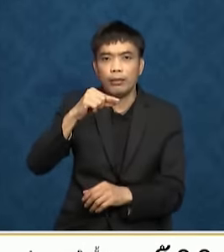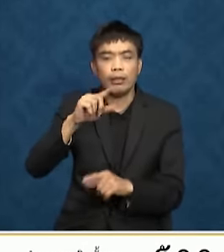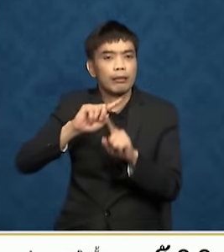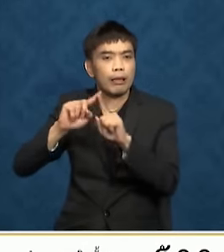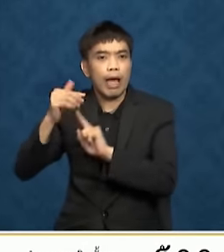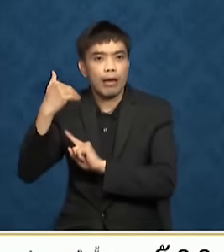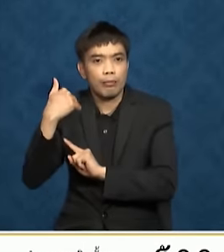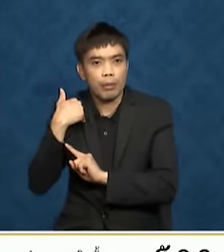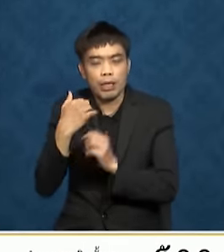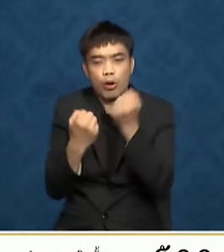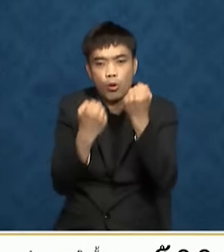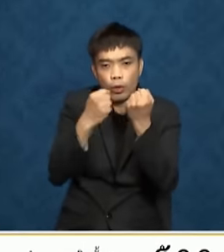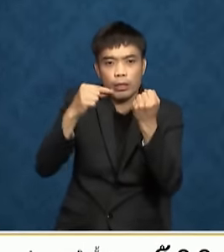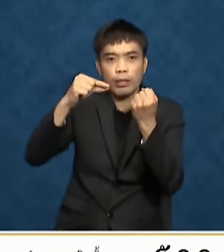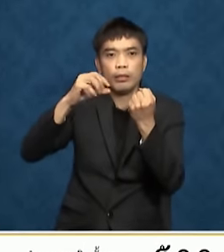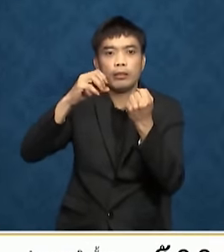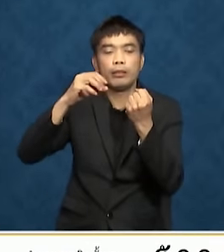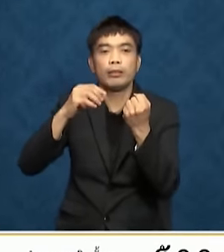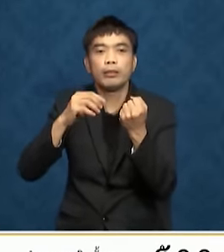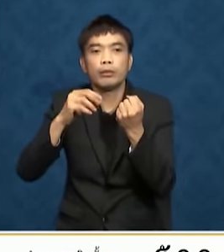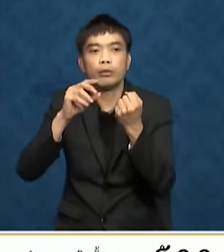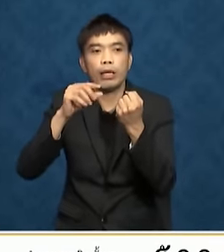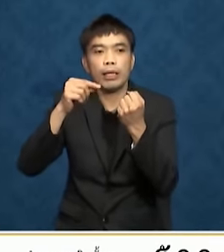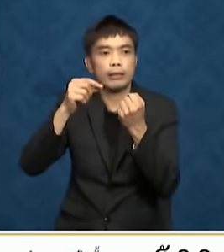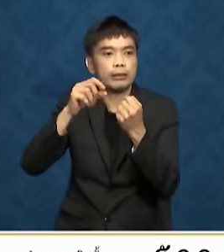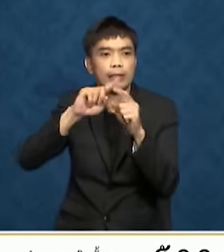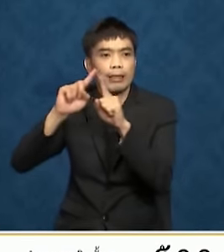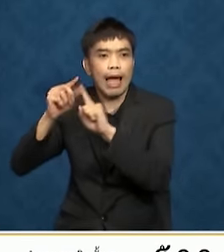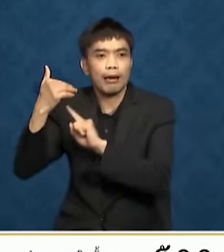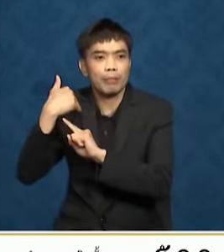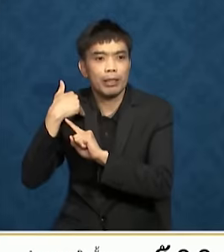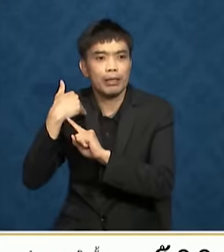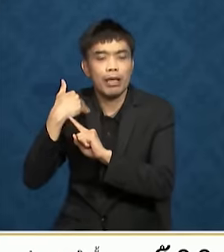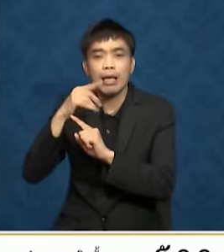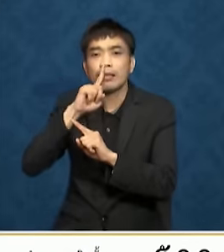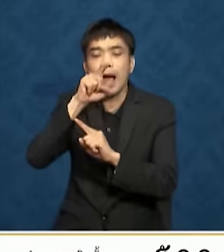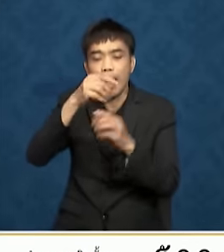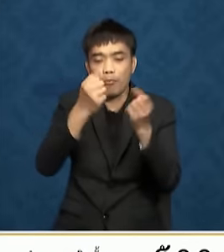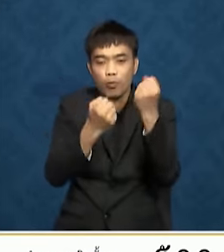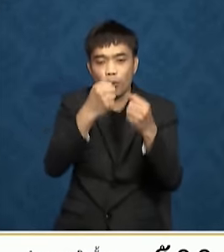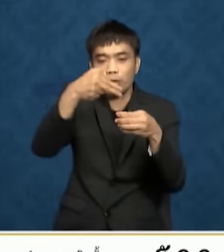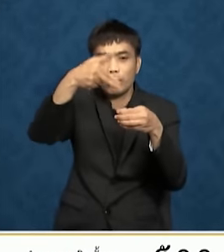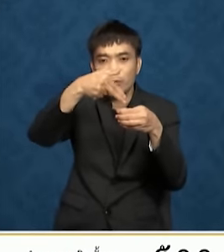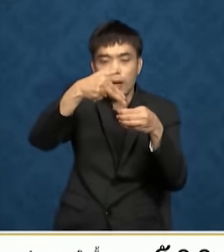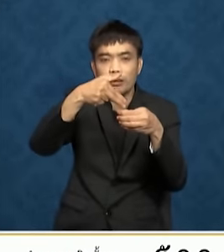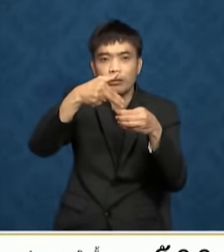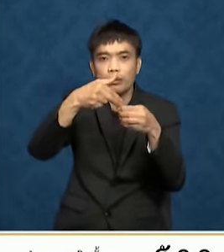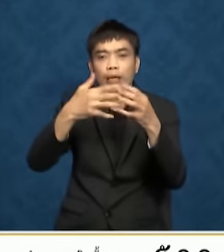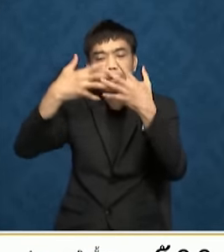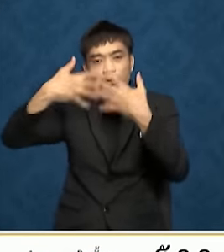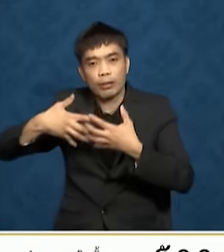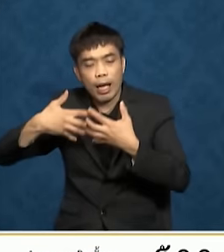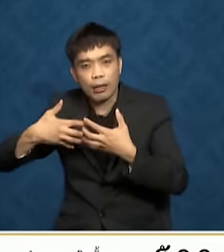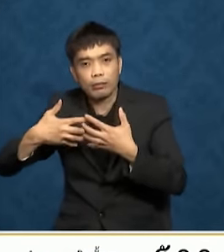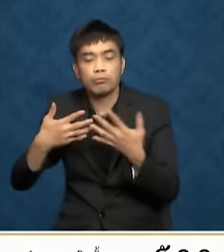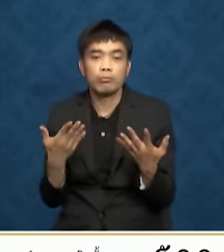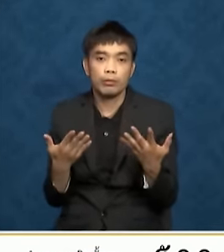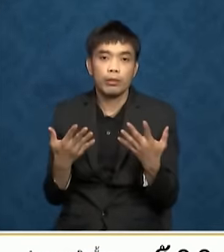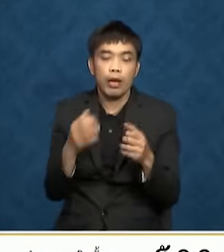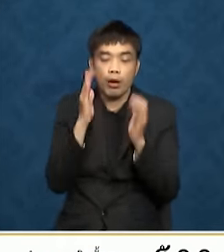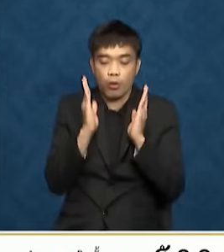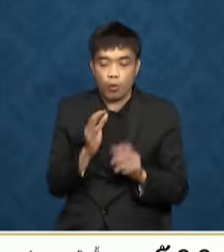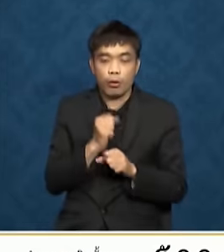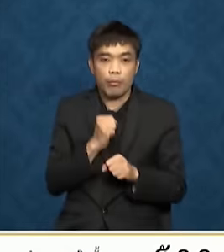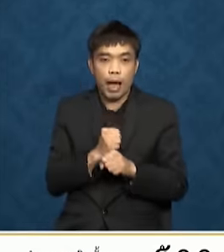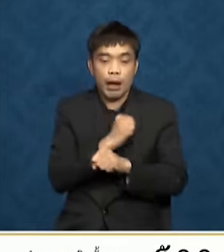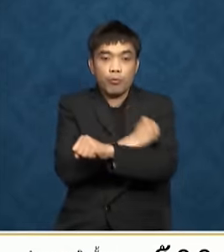ด้วยเนี่ยลดภาษีให้เา้าด้วยเนี่ยทำให้สรรพสามิตรมันหายไปแล้วด้วยเนี่ยสันดาบไม่ว่าจะเป็นในเรื่องของโรงงานก็ดีไม่ว่าจะเป็นเรื่องของแรงงานที่จะ